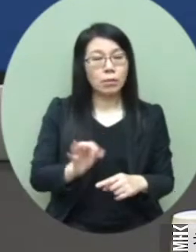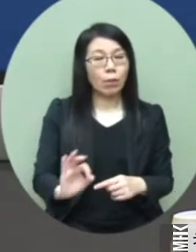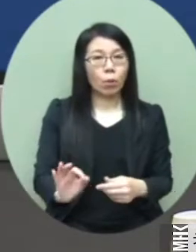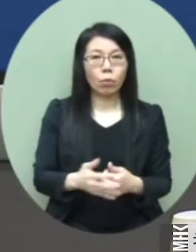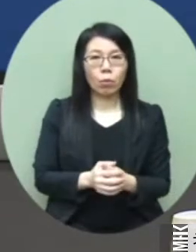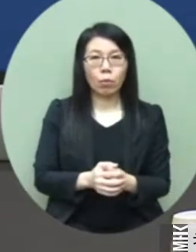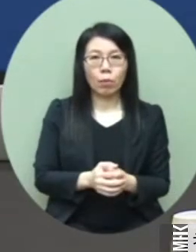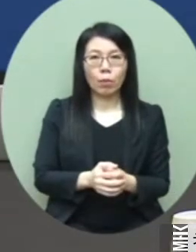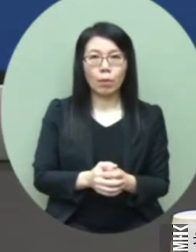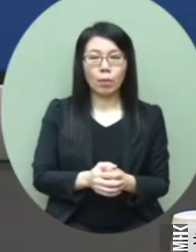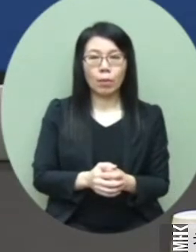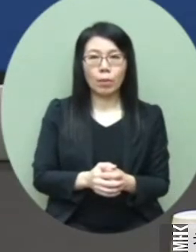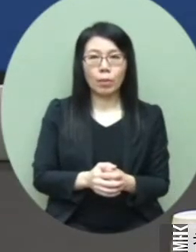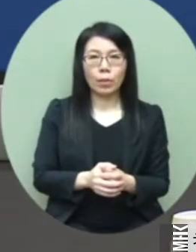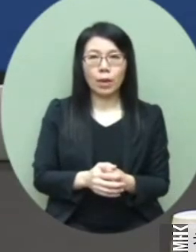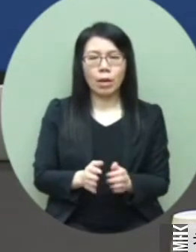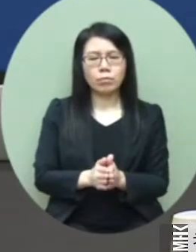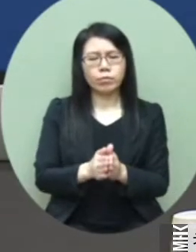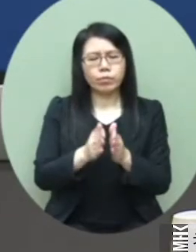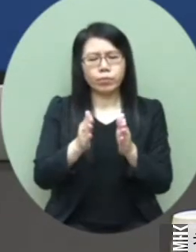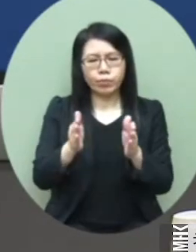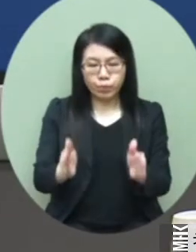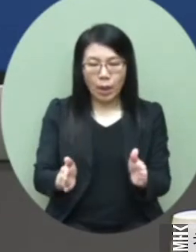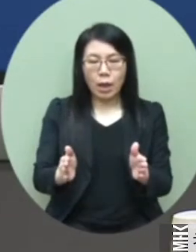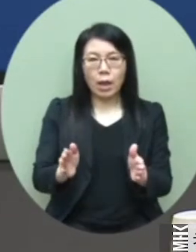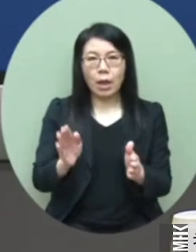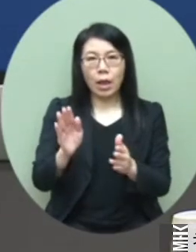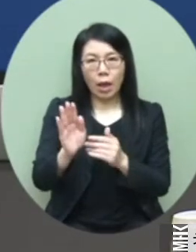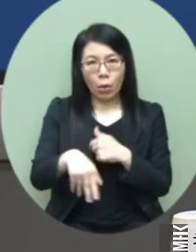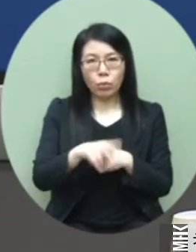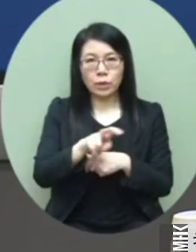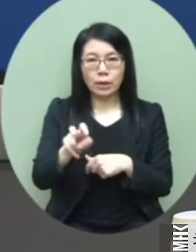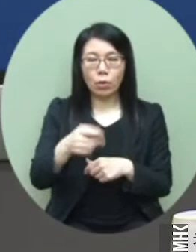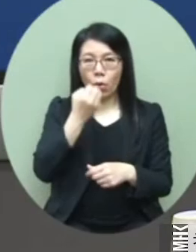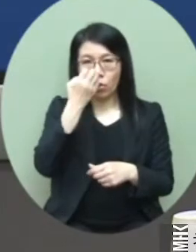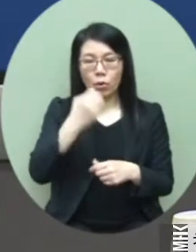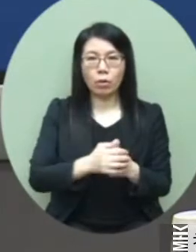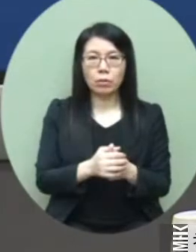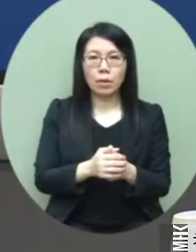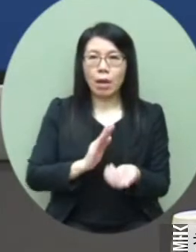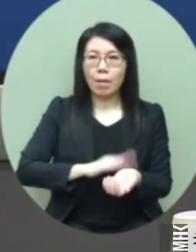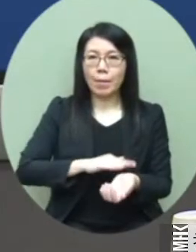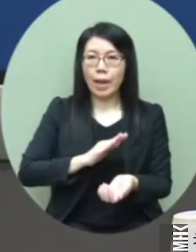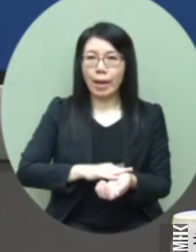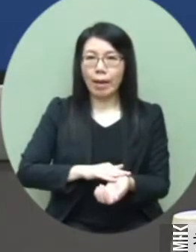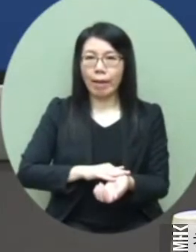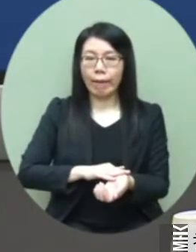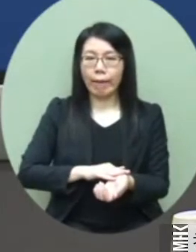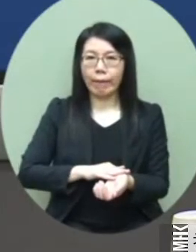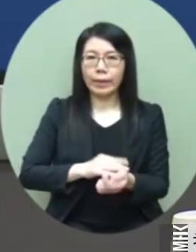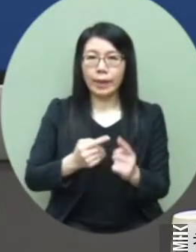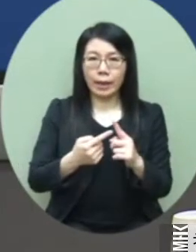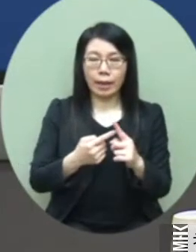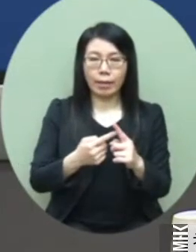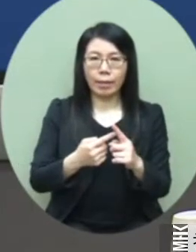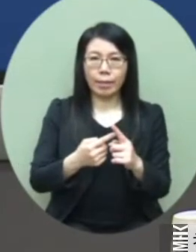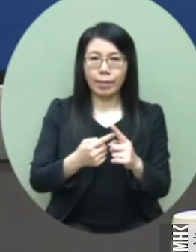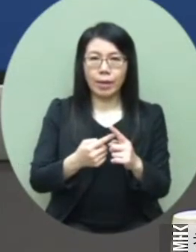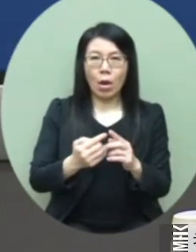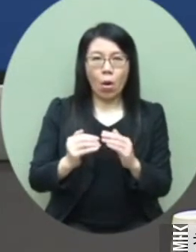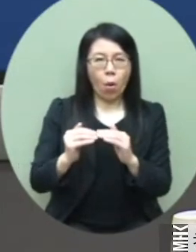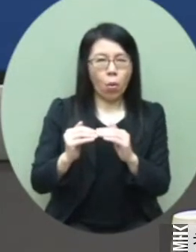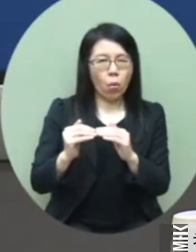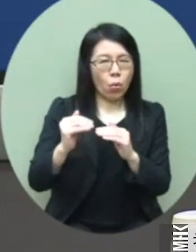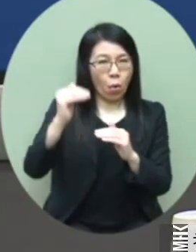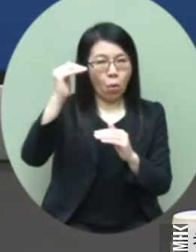了一段时间，我们见到香港的确诊的个案已经从高峰的时候7万多一天，到